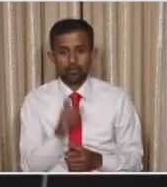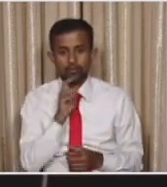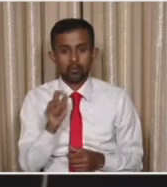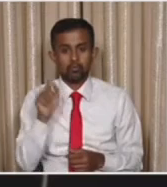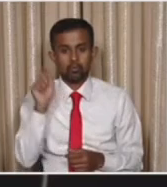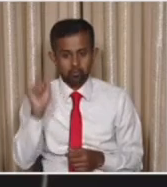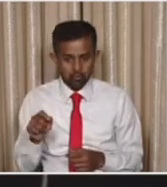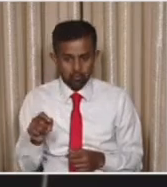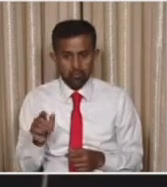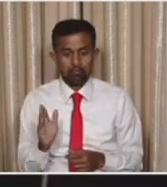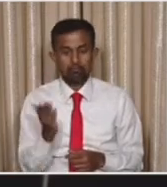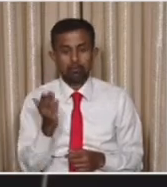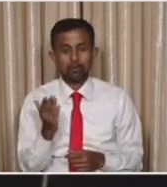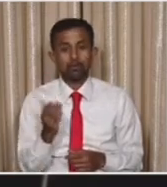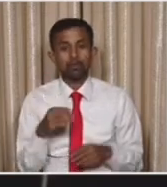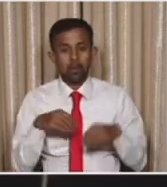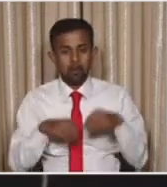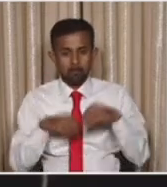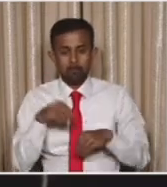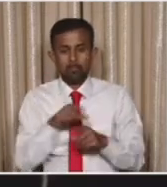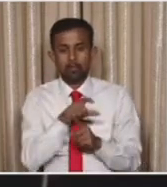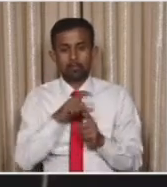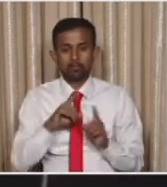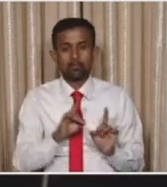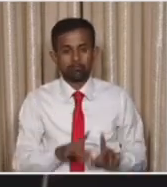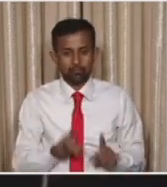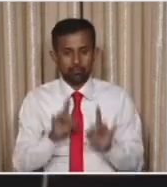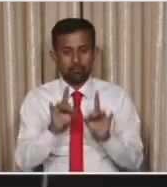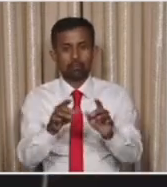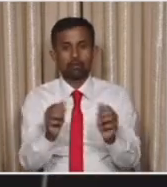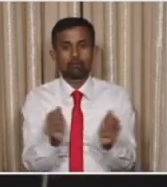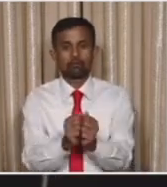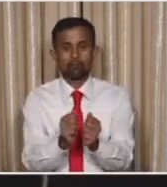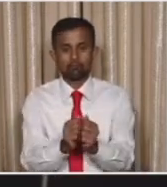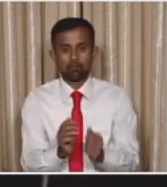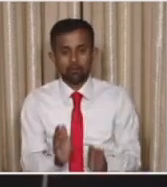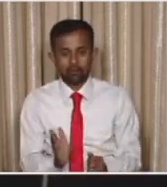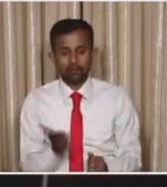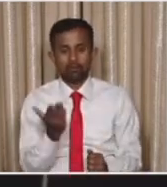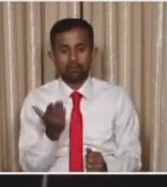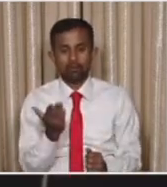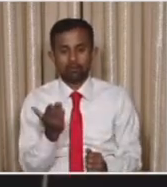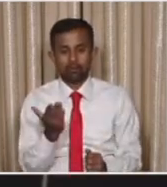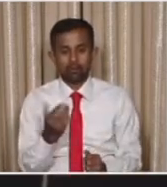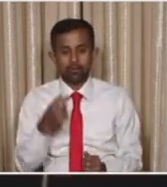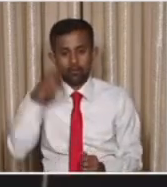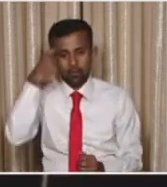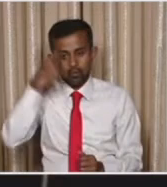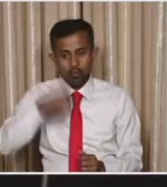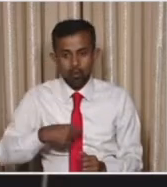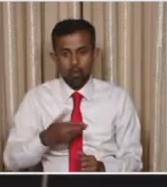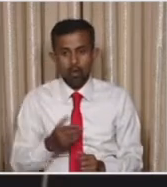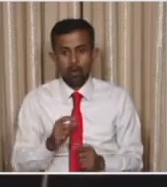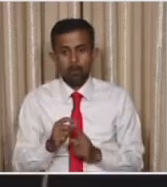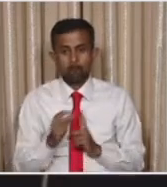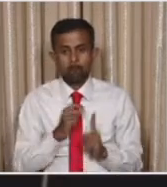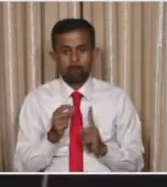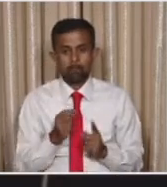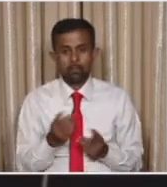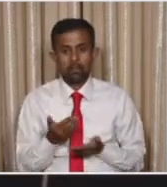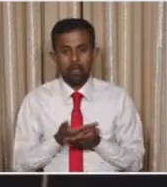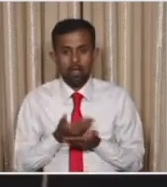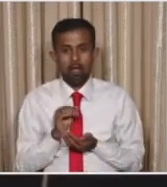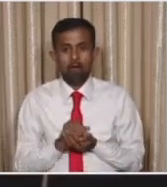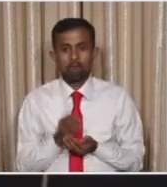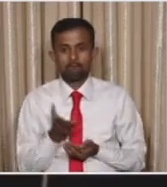විනිසුරුවරුන්ටත් වෙන්නේ ඒ දේශපාලන සංස්කෘතිය අනුව වැඩ කරන්නට සිදුවීමයි යන්නයි සාක්ෂි දරන පාර්ලිමේන්තුවක් අද ඉතුරුලා